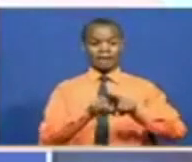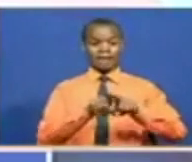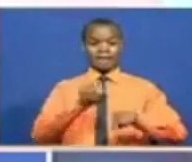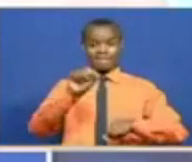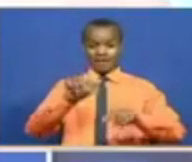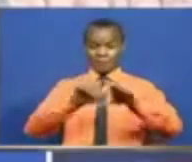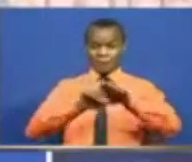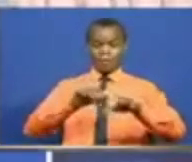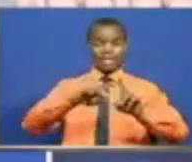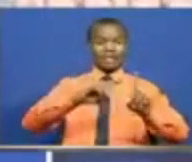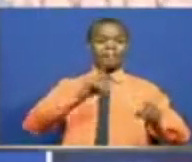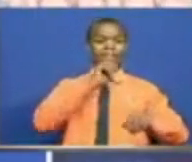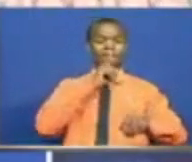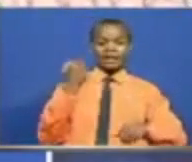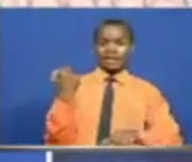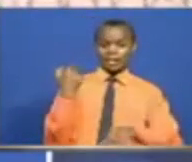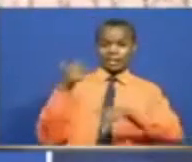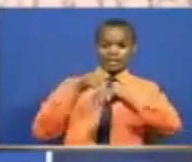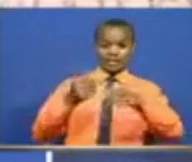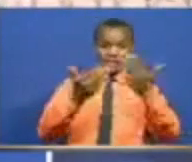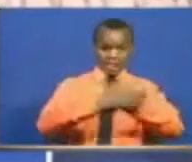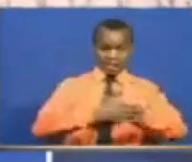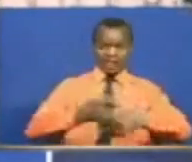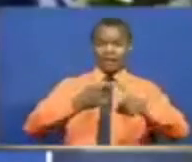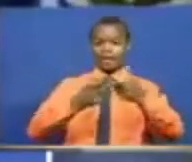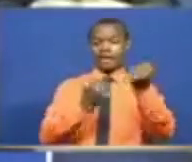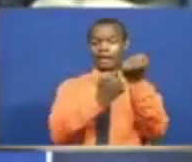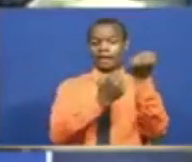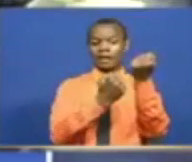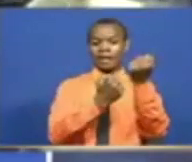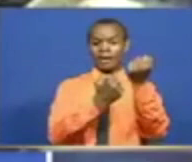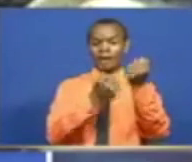last night after their house help was killed a previous day.